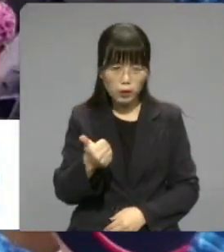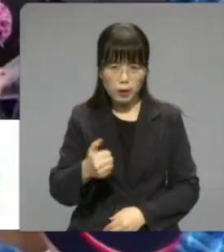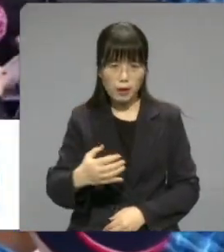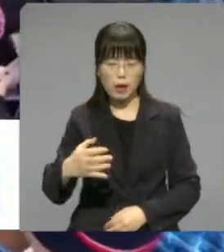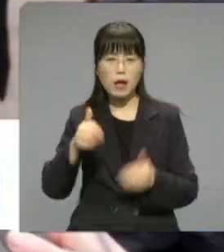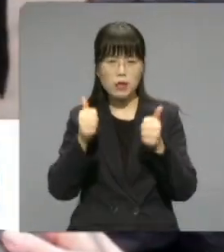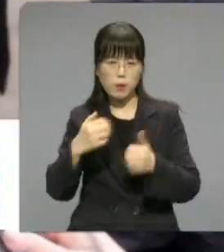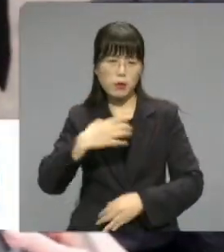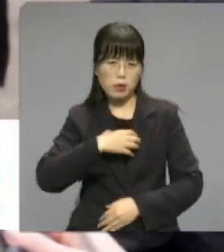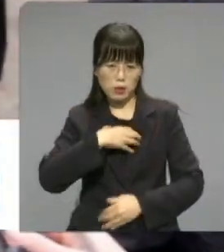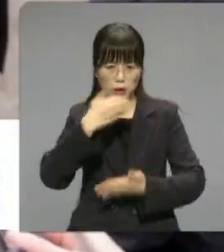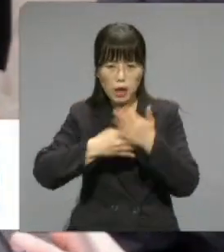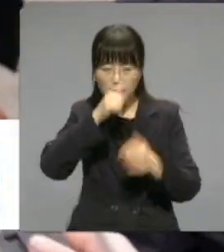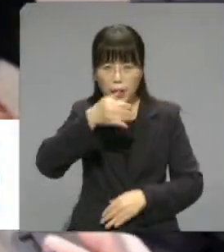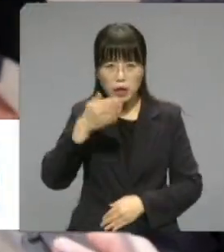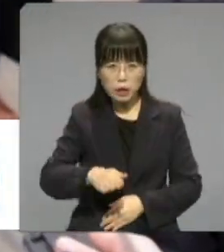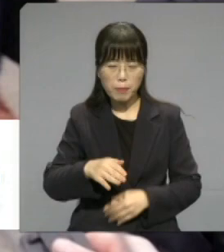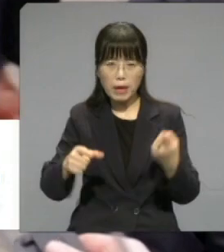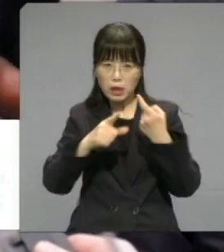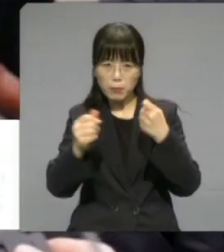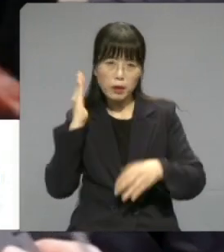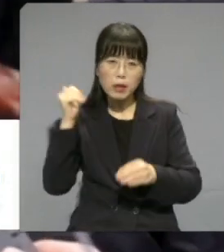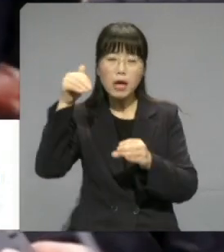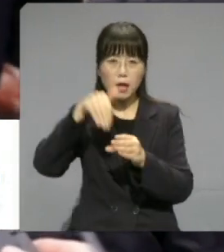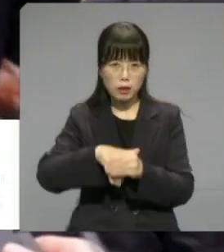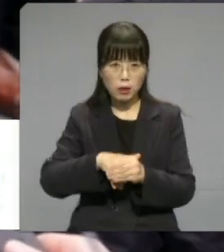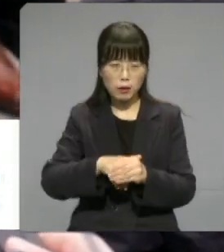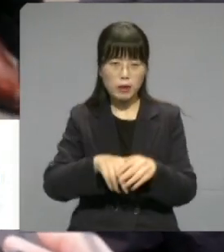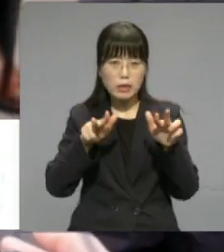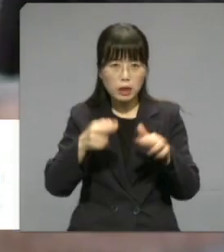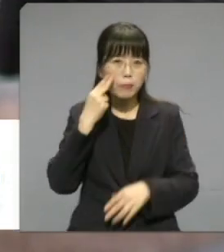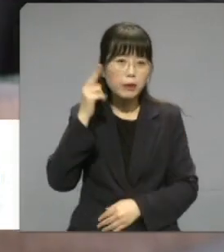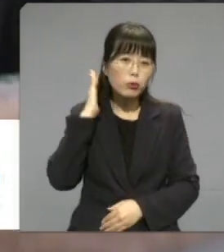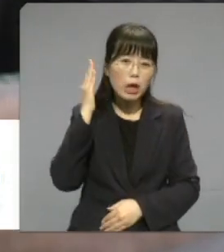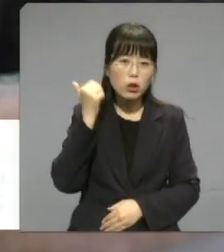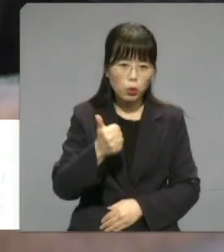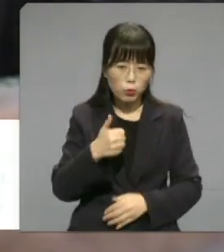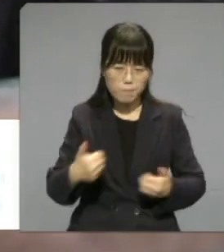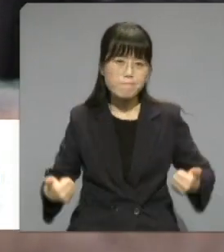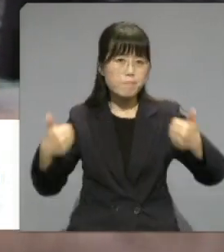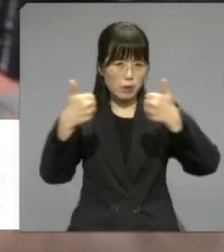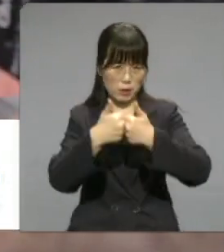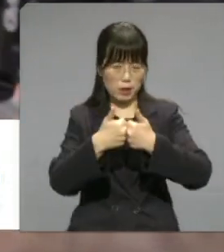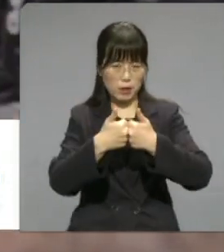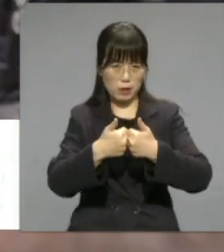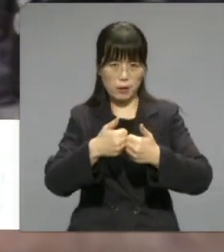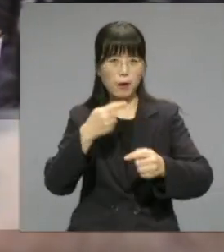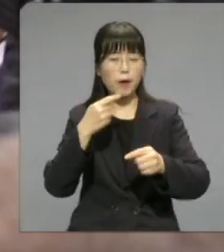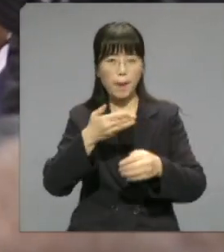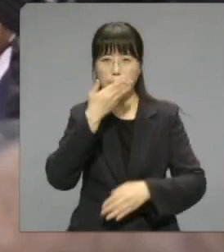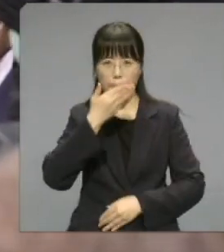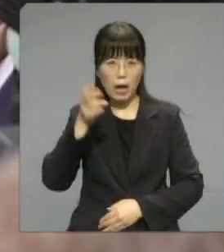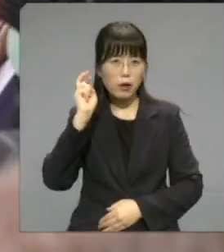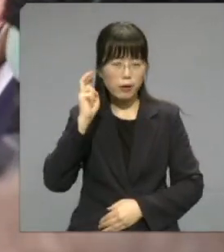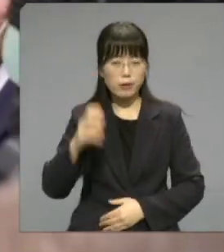리스크는 여전히 남아있지만 오는 11월 대선에서 바이든 대통령과의 리턴 매치 가능성은 더